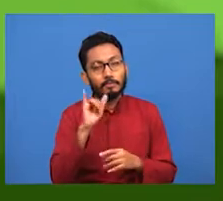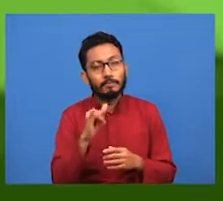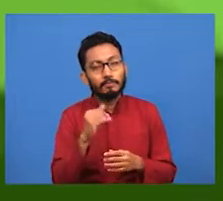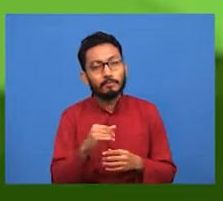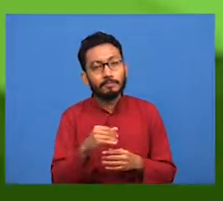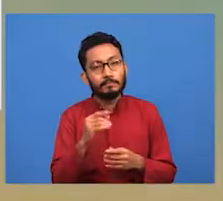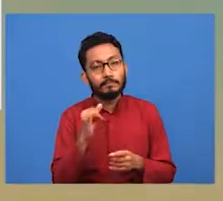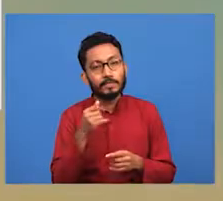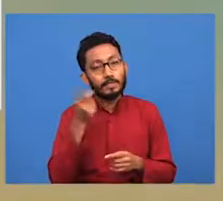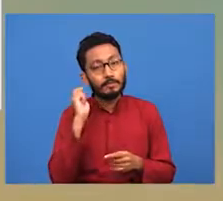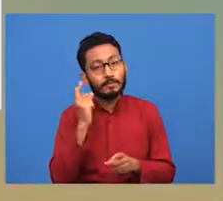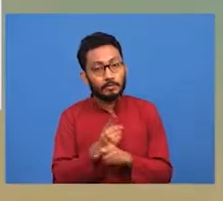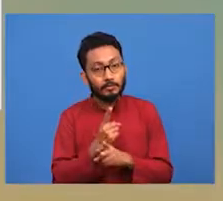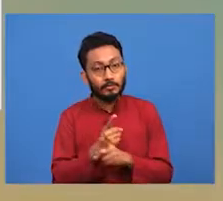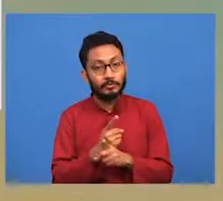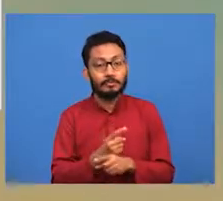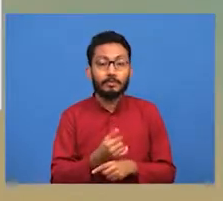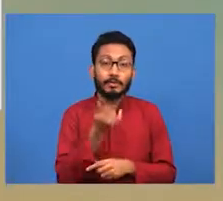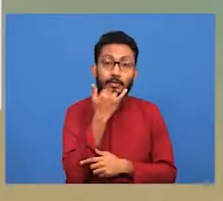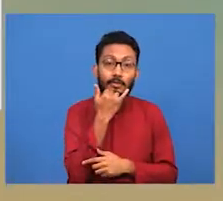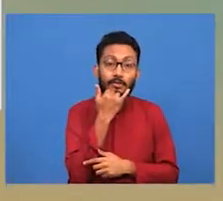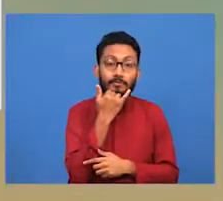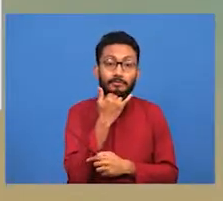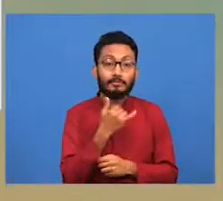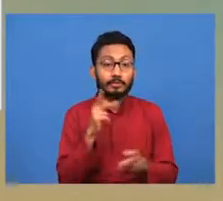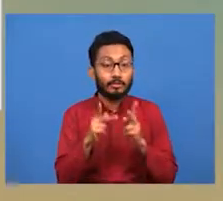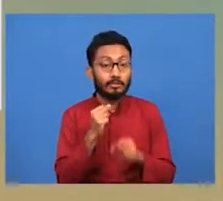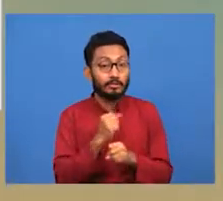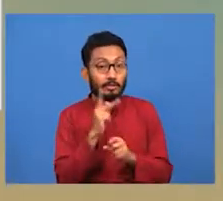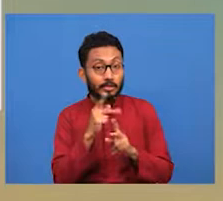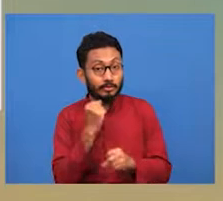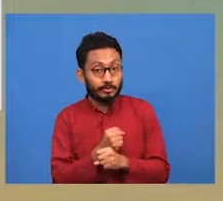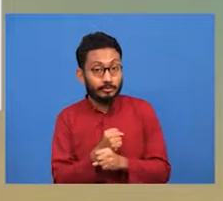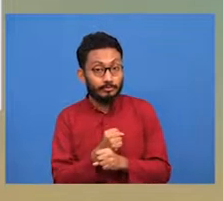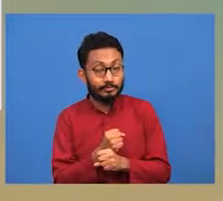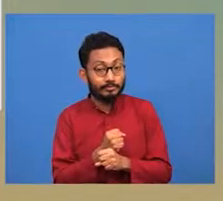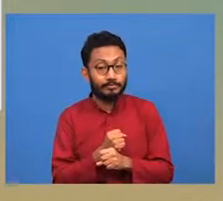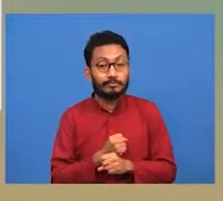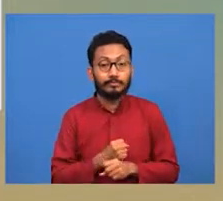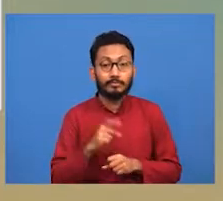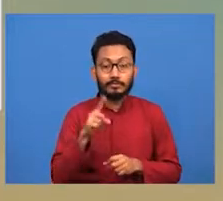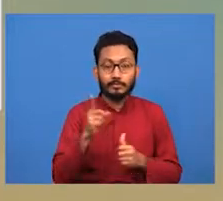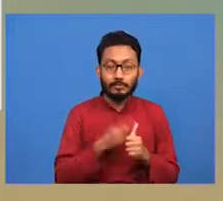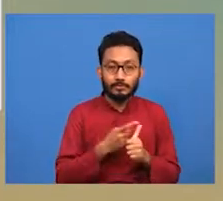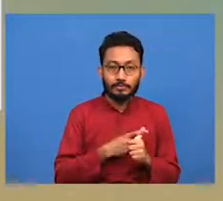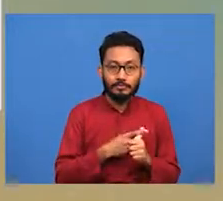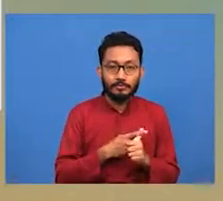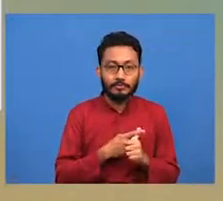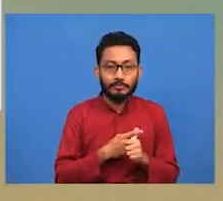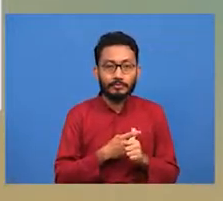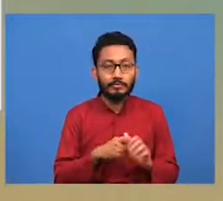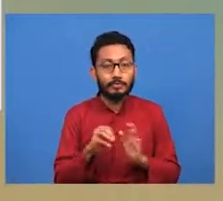tadi. Kata kerja aktif transitif iaitu pertama, mencuci,